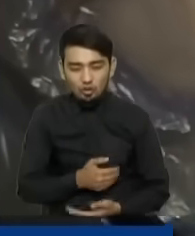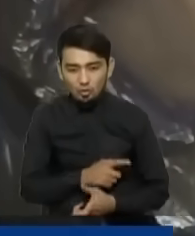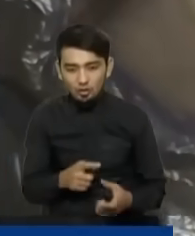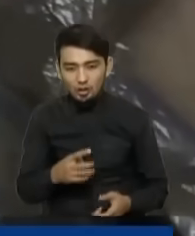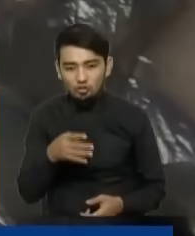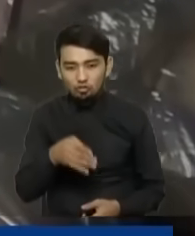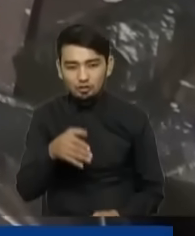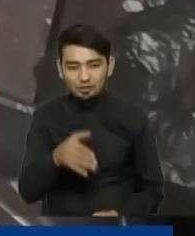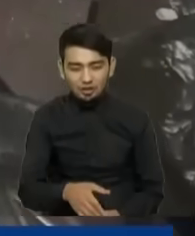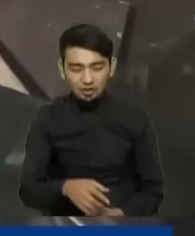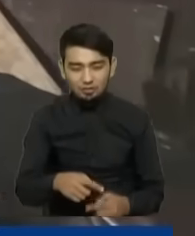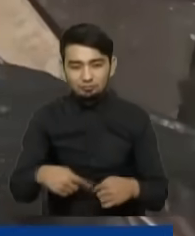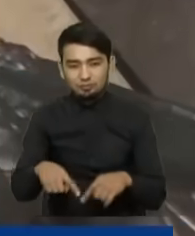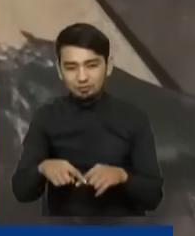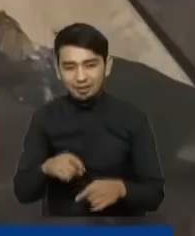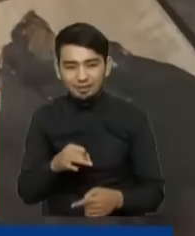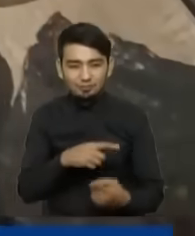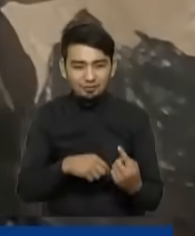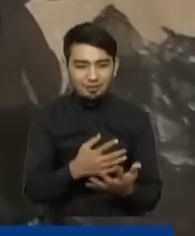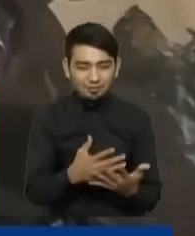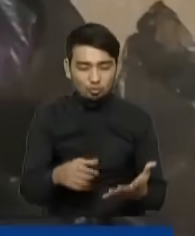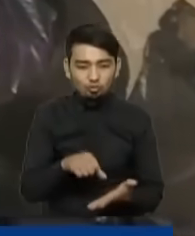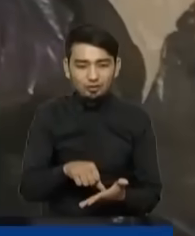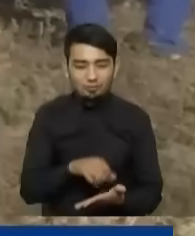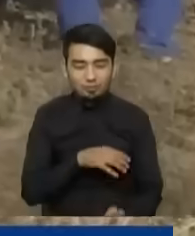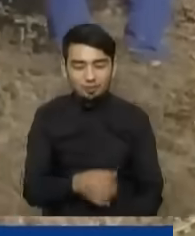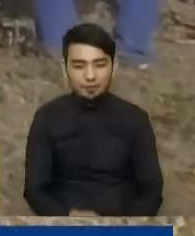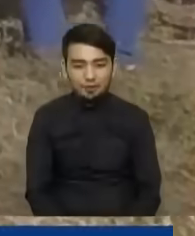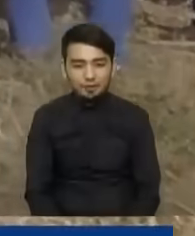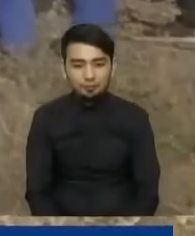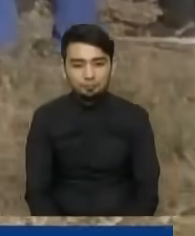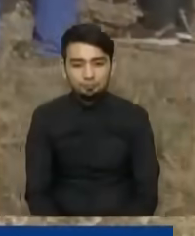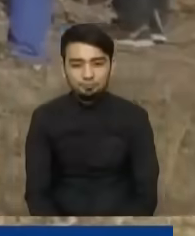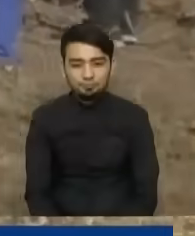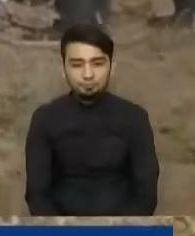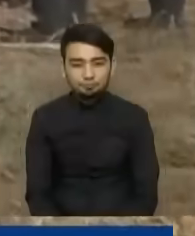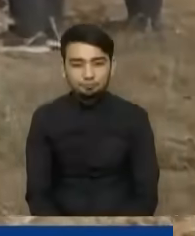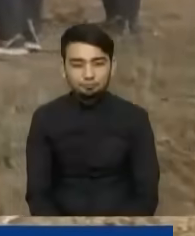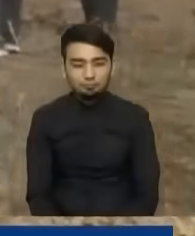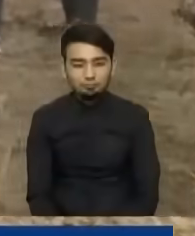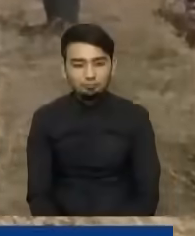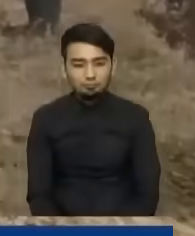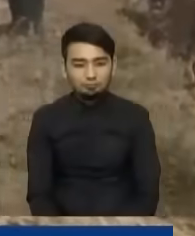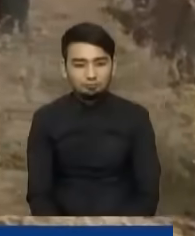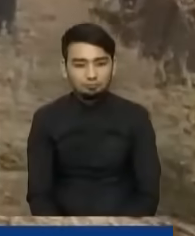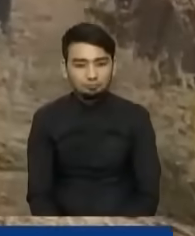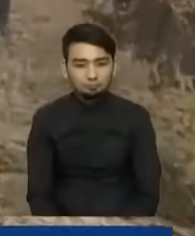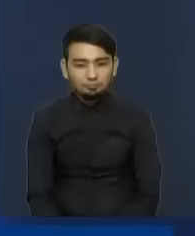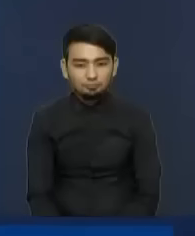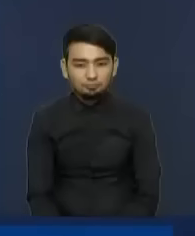мыңнан астам ұйым және кәсіпорын қызметкері қатысқан. Сымбат Ғалымбекұлы, Думан Сүлейменов, Информбюро, Батыс Қазақстан облысы.